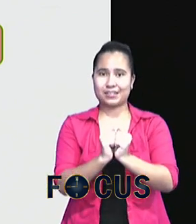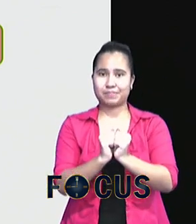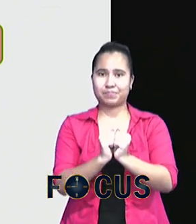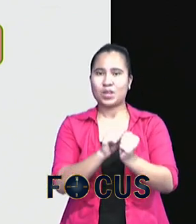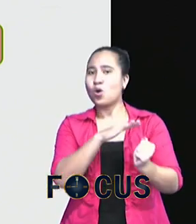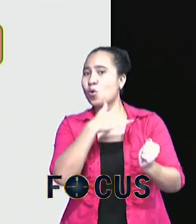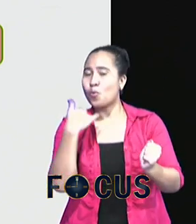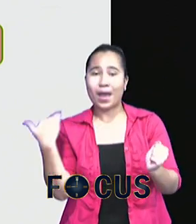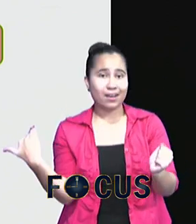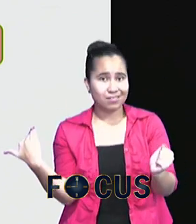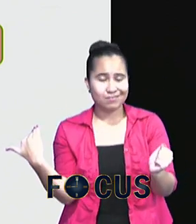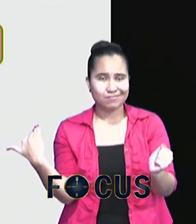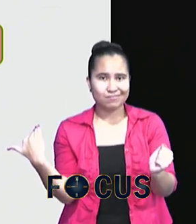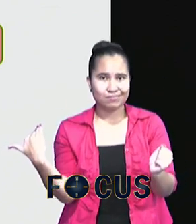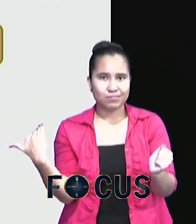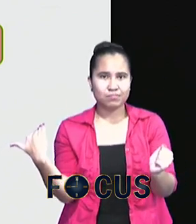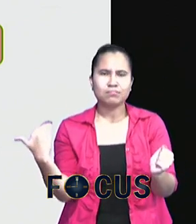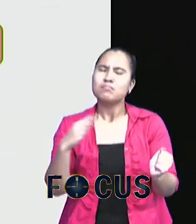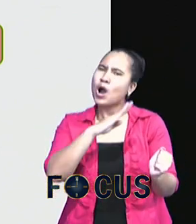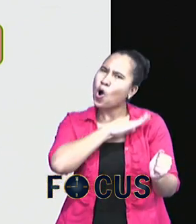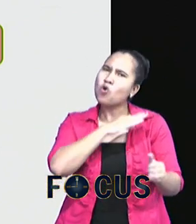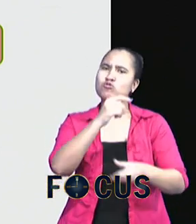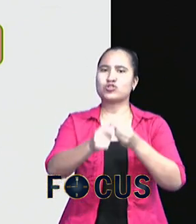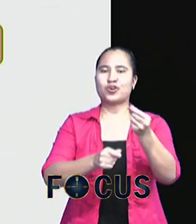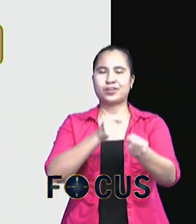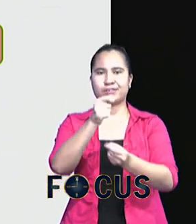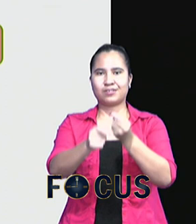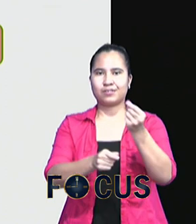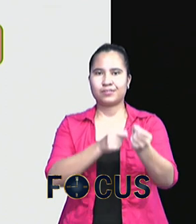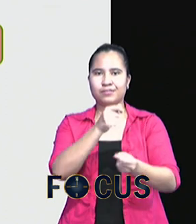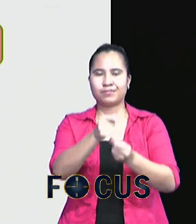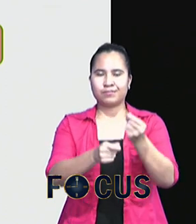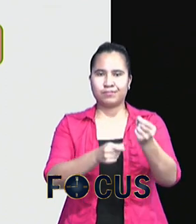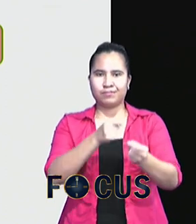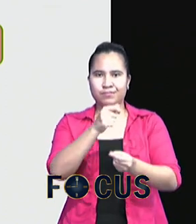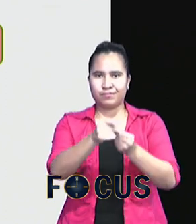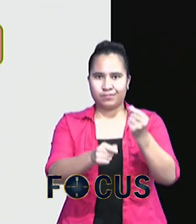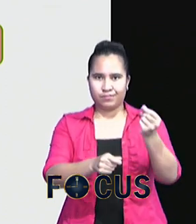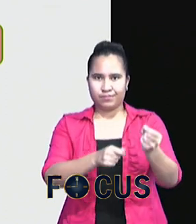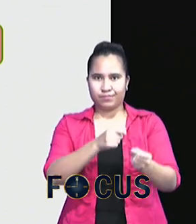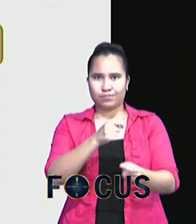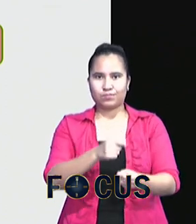verloren zou zijn, maar dat we er ook voor moesten zorgen dat we een